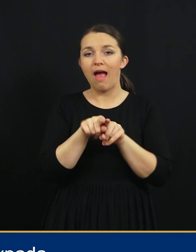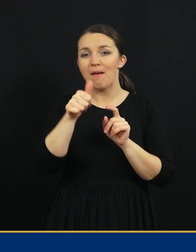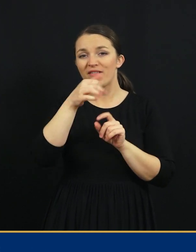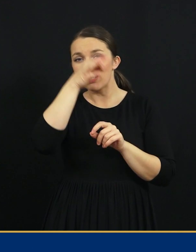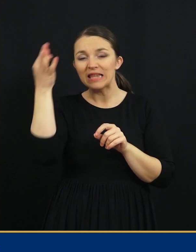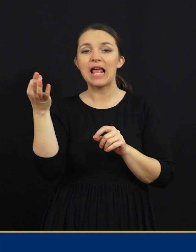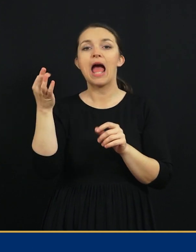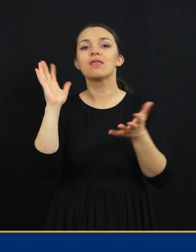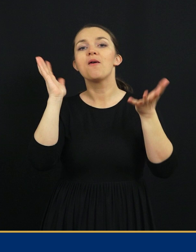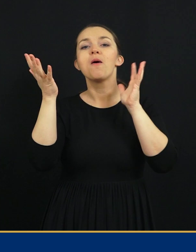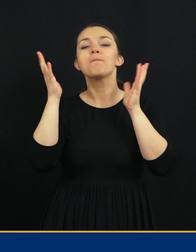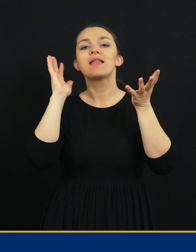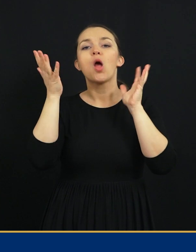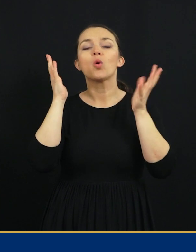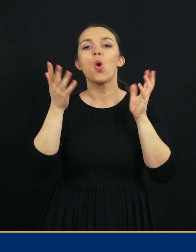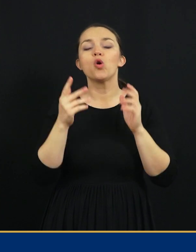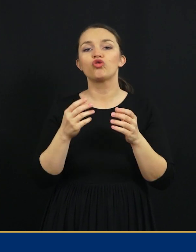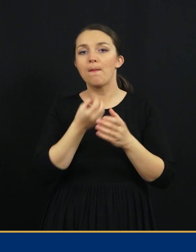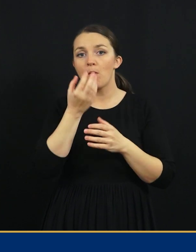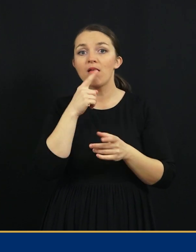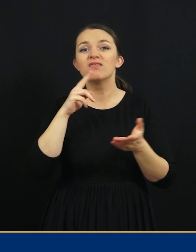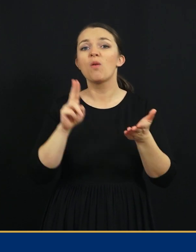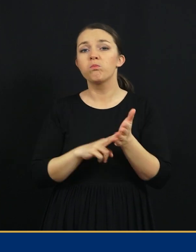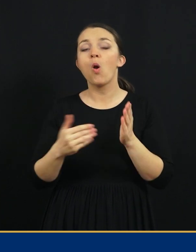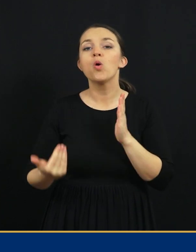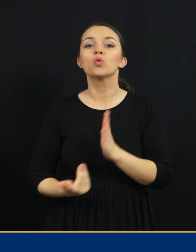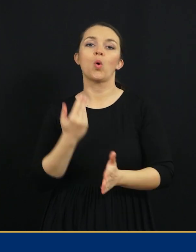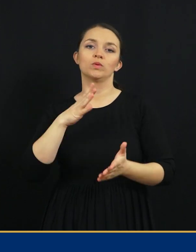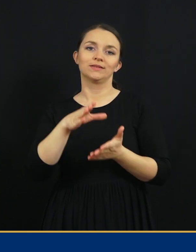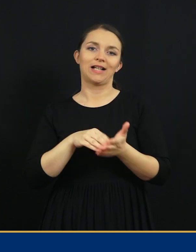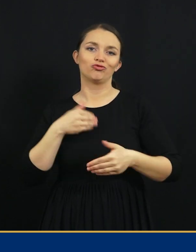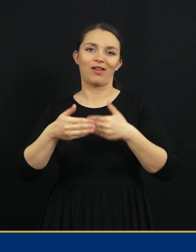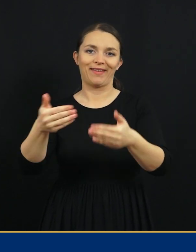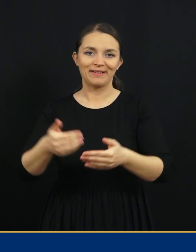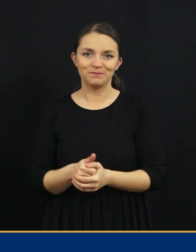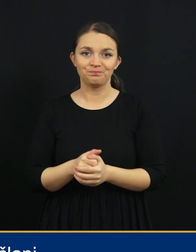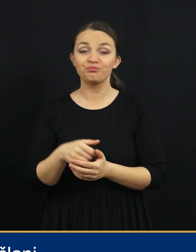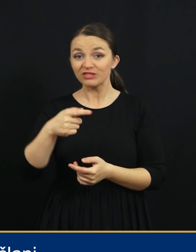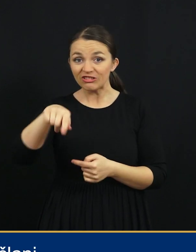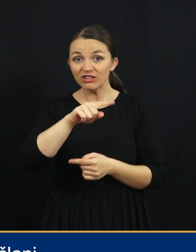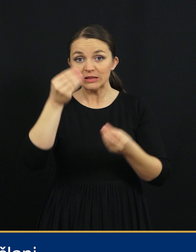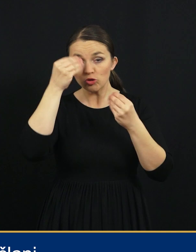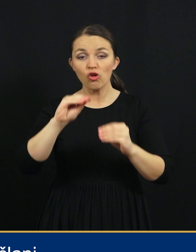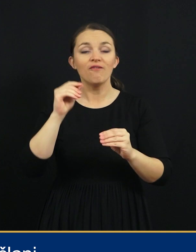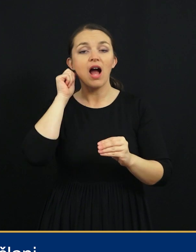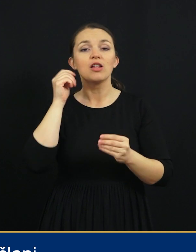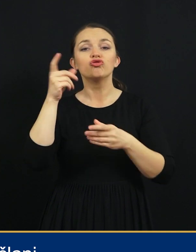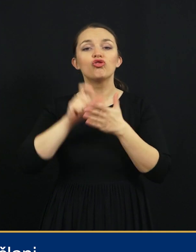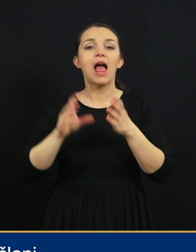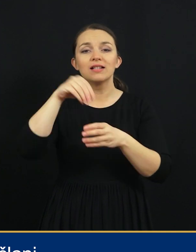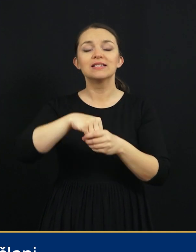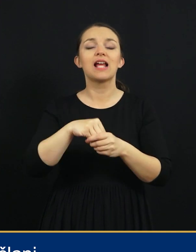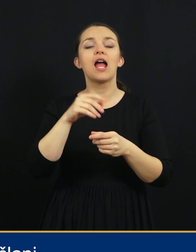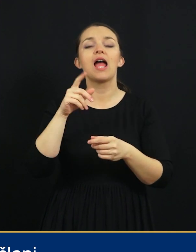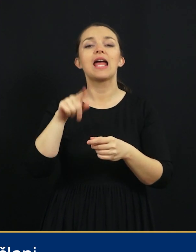dan meteorološke pomladi, ki simbolizira nov začetek. Vi, spoštovane članice in člani